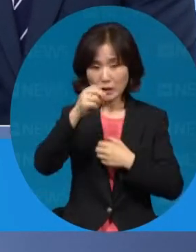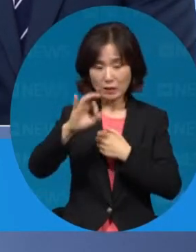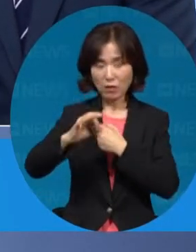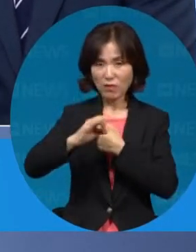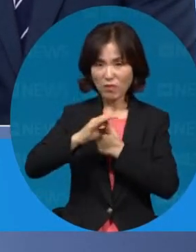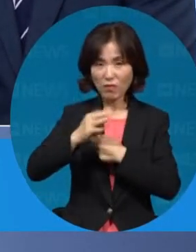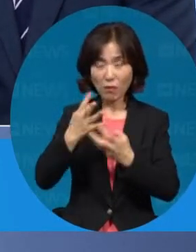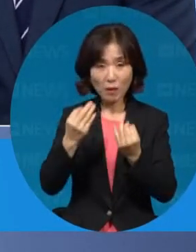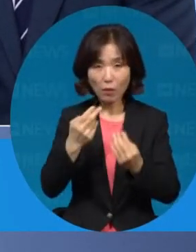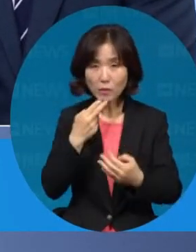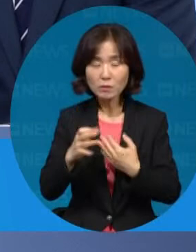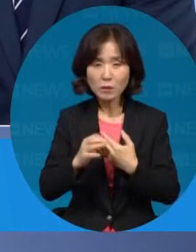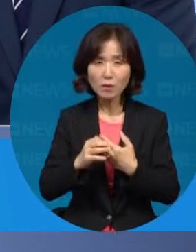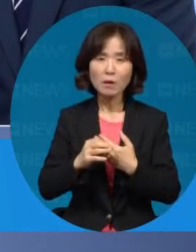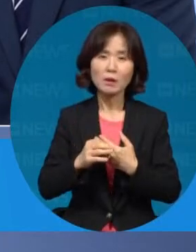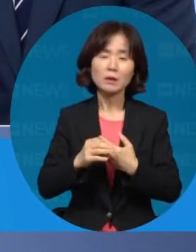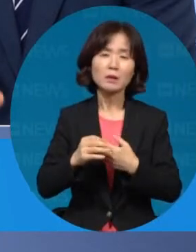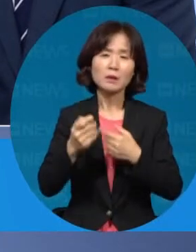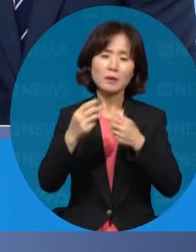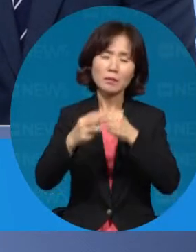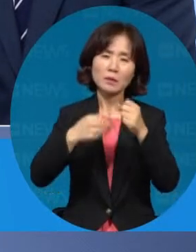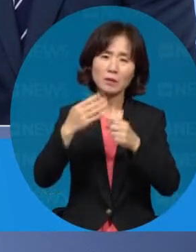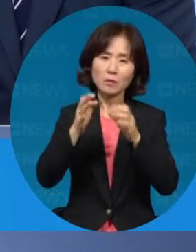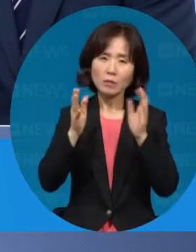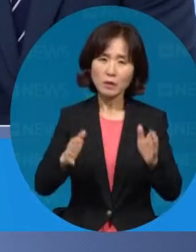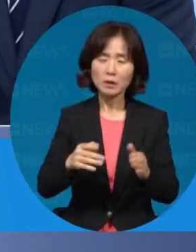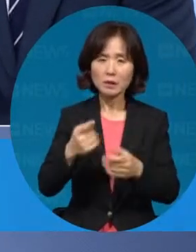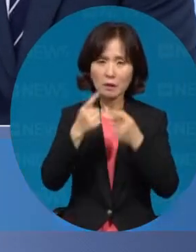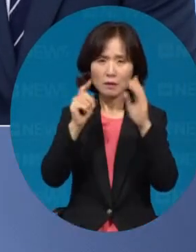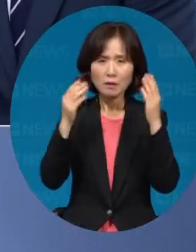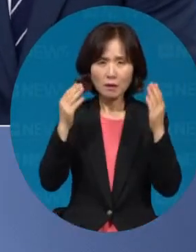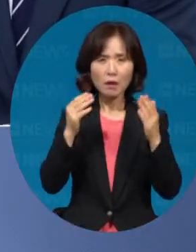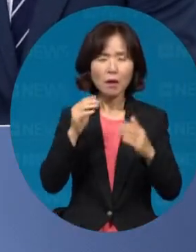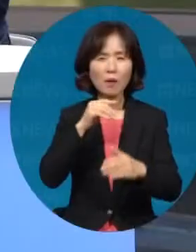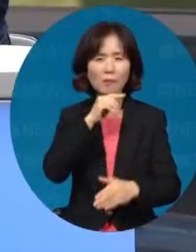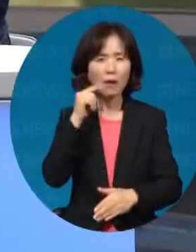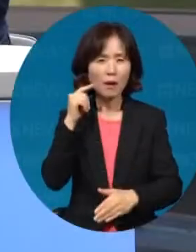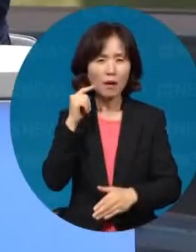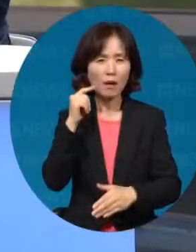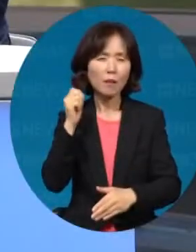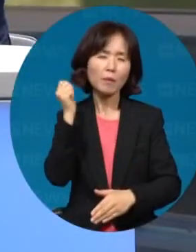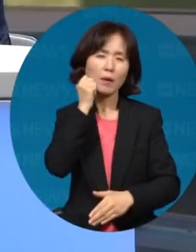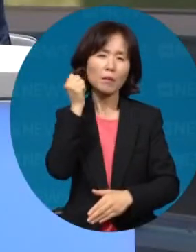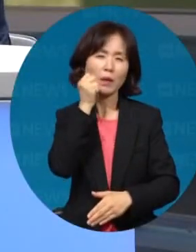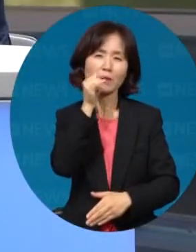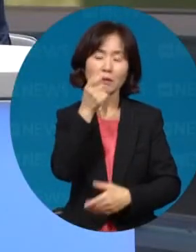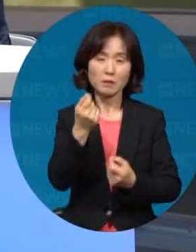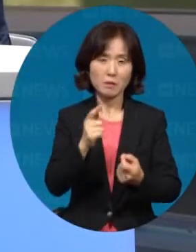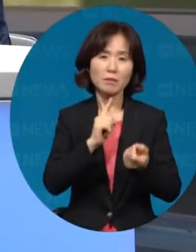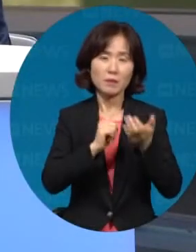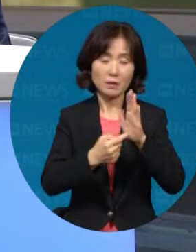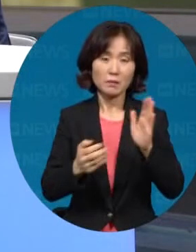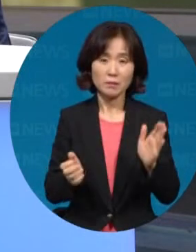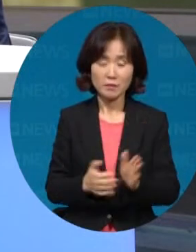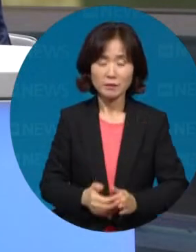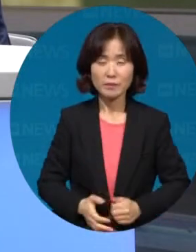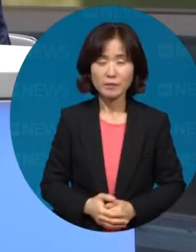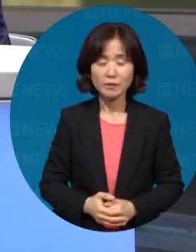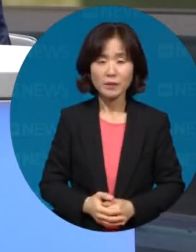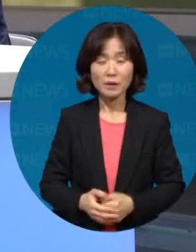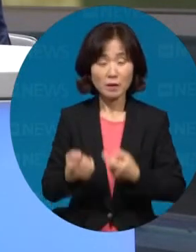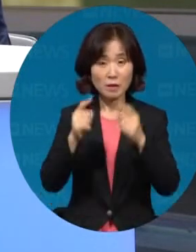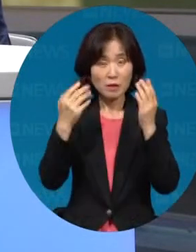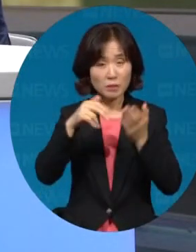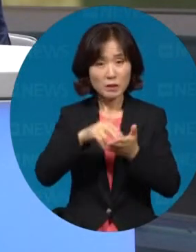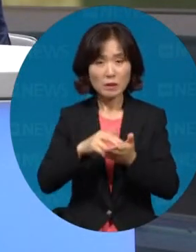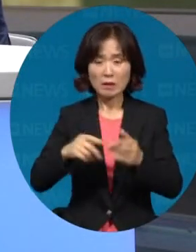재정지원과 자구노력 사이에서 균형을 찾는 게 중요할 것 같습니까 대학 측에서는 이게 단기적인 흑자 일 수도 있다는 얘기잖아요